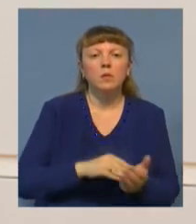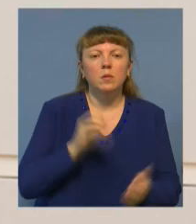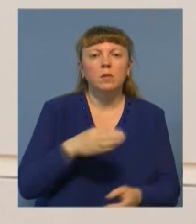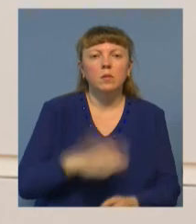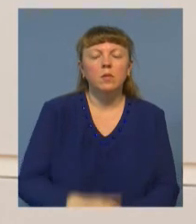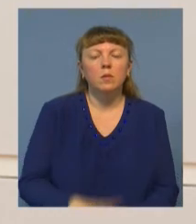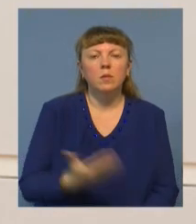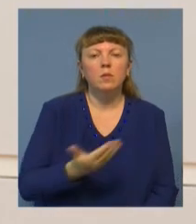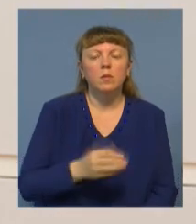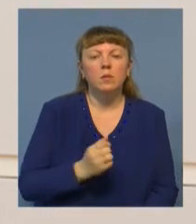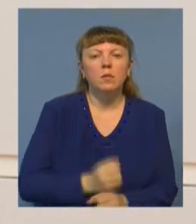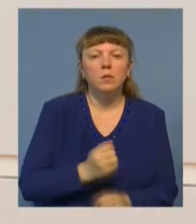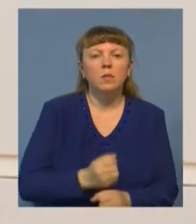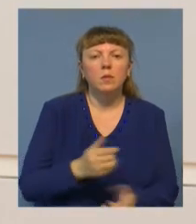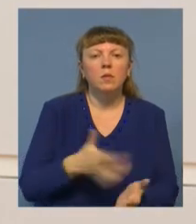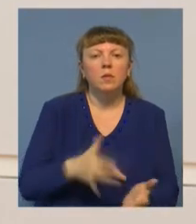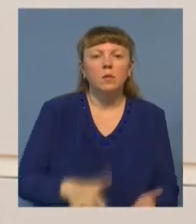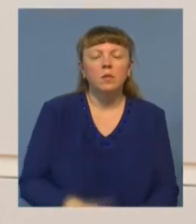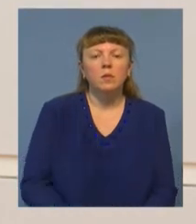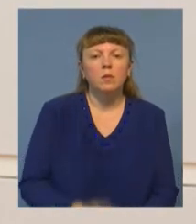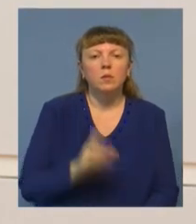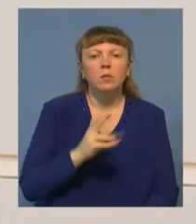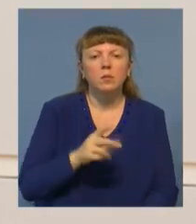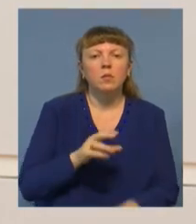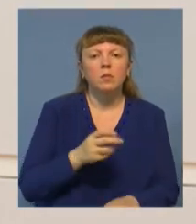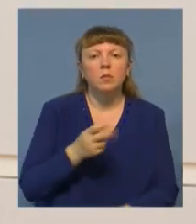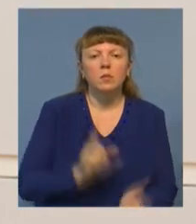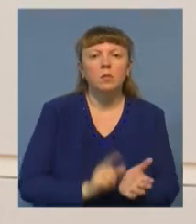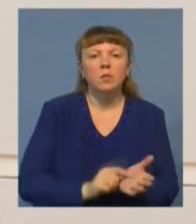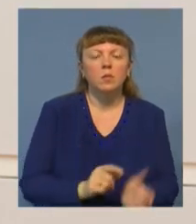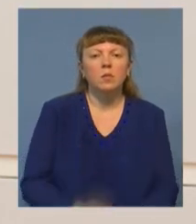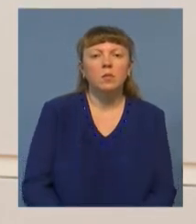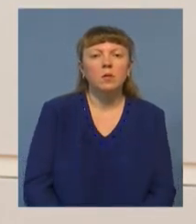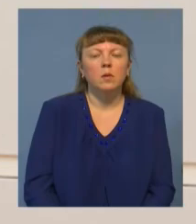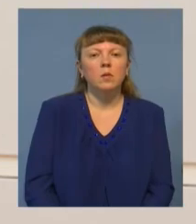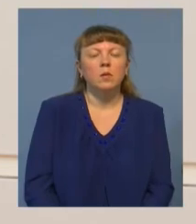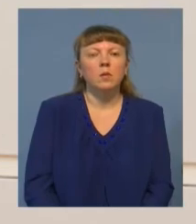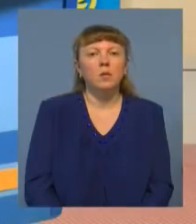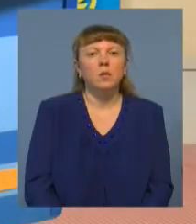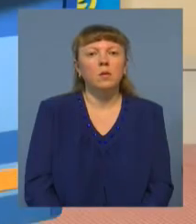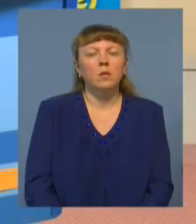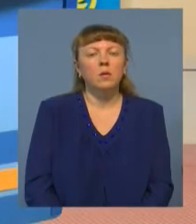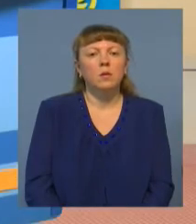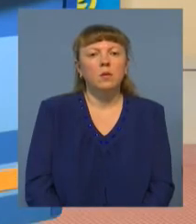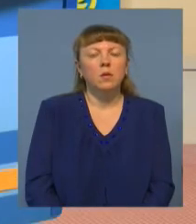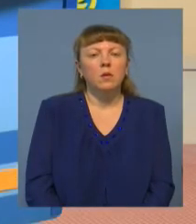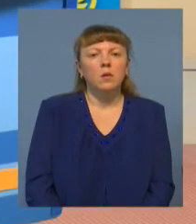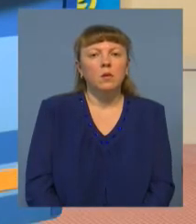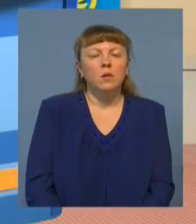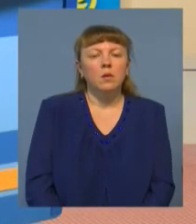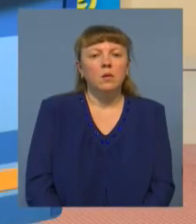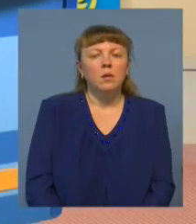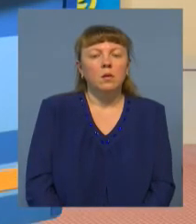департамент, и там ему делается перерасчет его базовой пенсии. Так, у нас осталась буквально одна минута. Значит, каковы